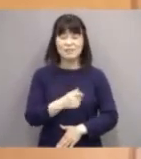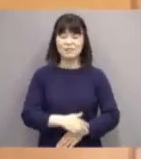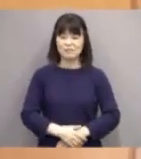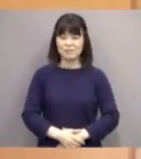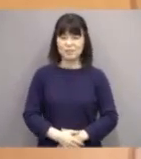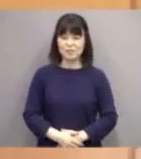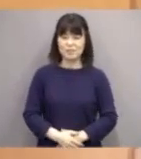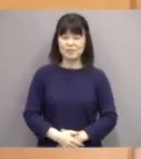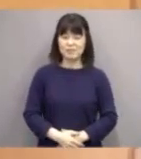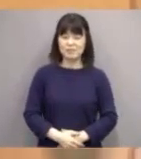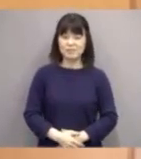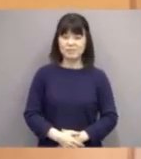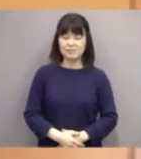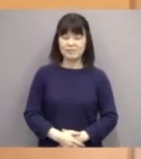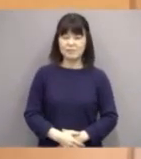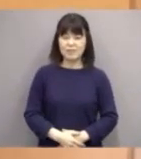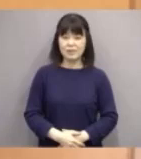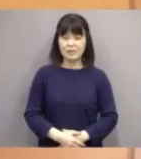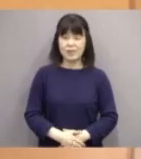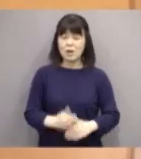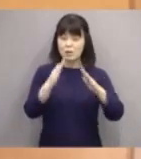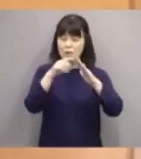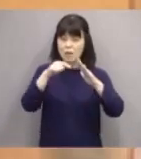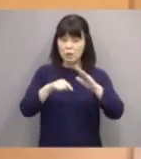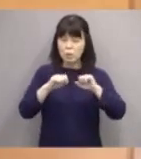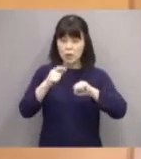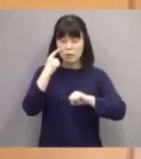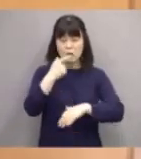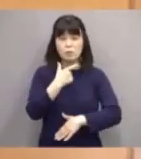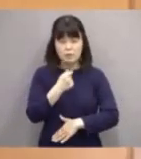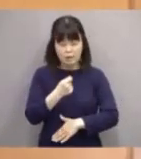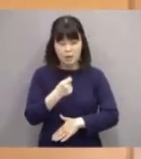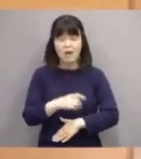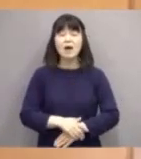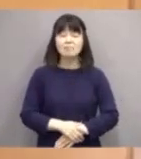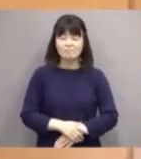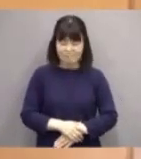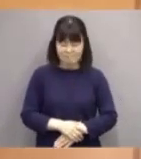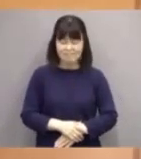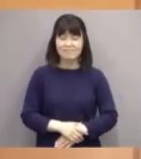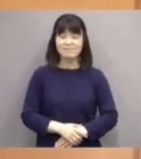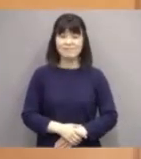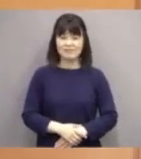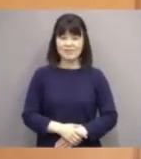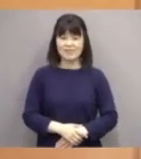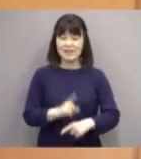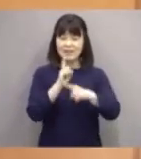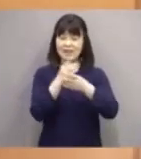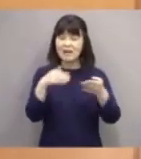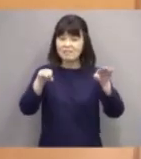い。 お家でもやってみたい？ やってみたい。 科学